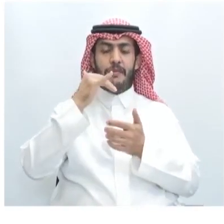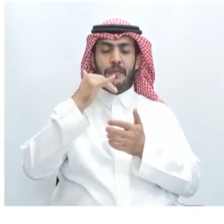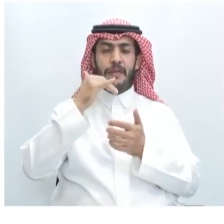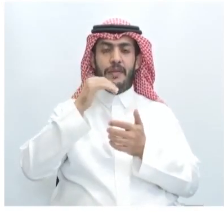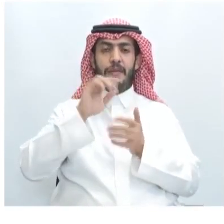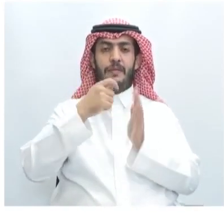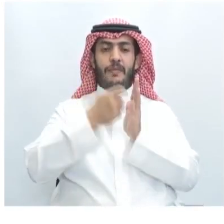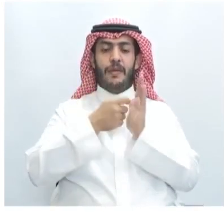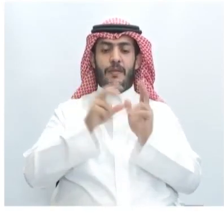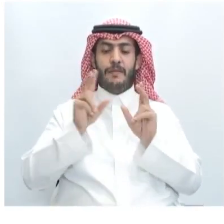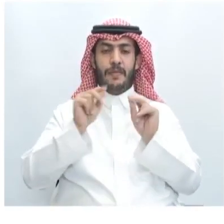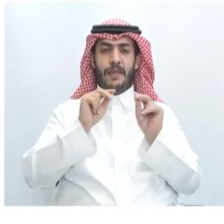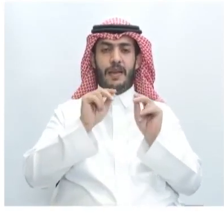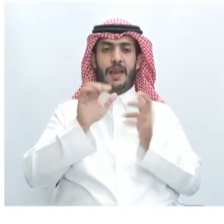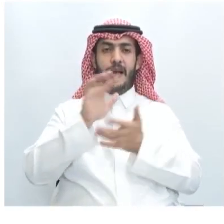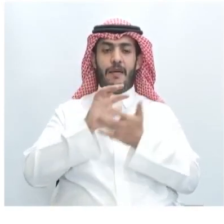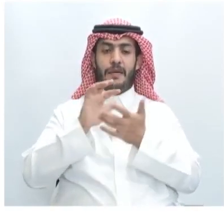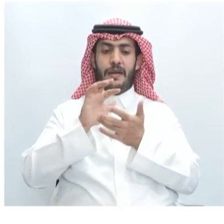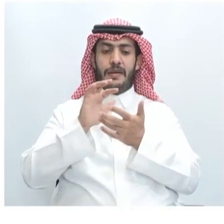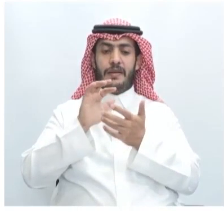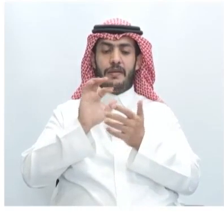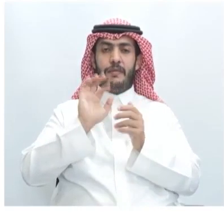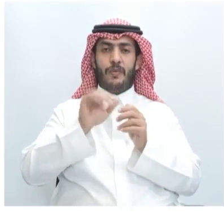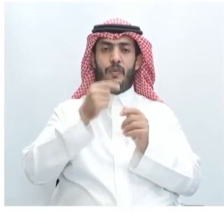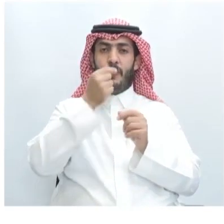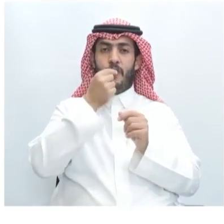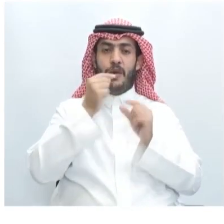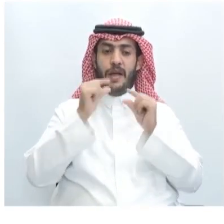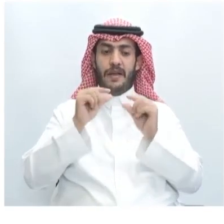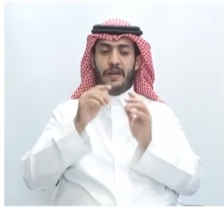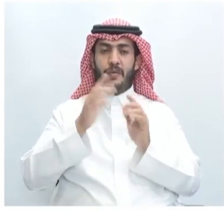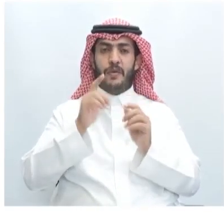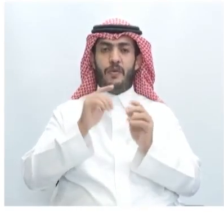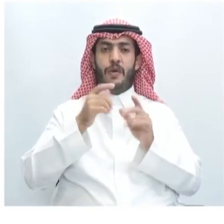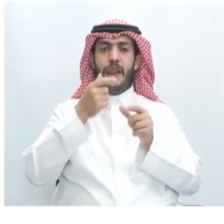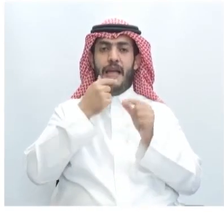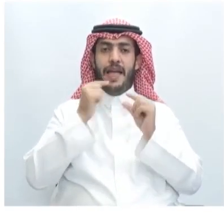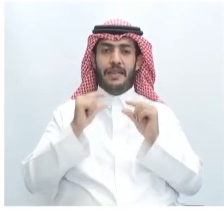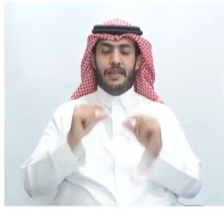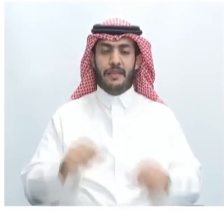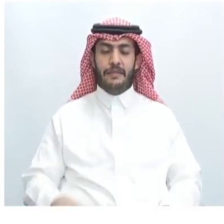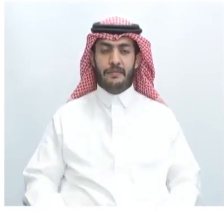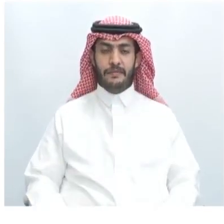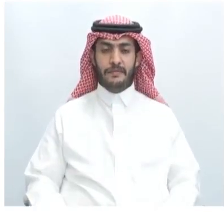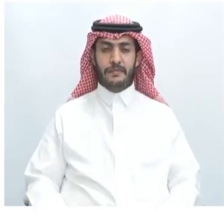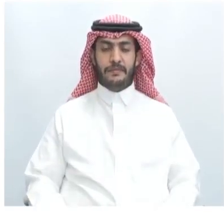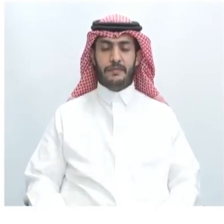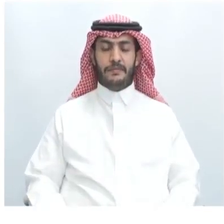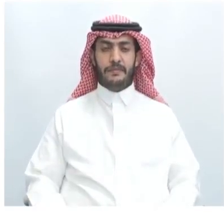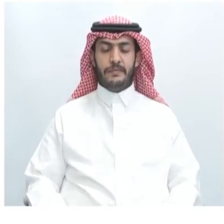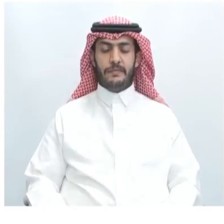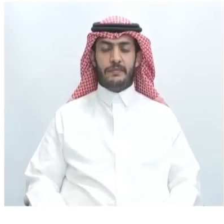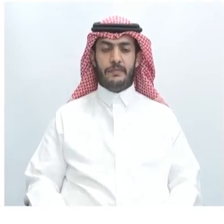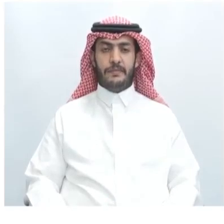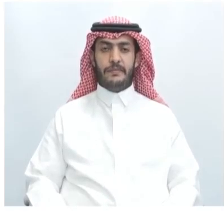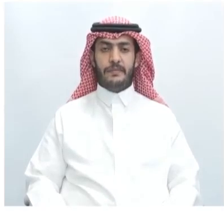المكتوبه مثل ماذا الاخبار التي وردت في القران الكريم والسنه النبويه فمن ذلك ما جاء